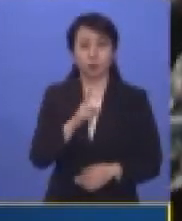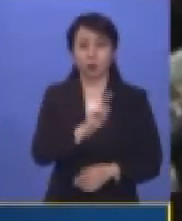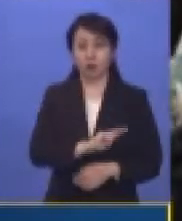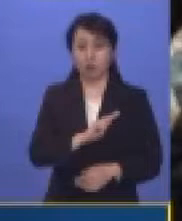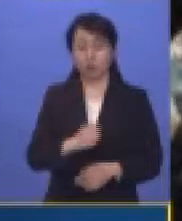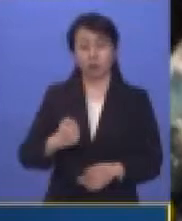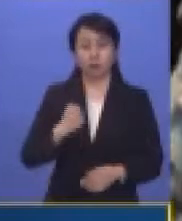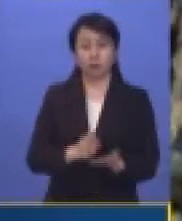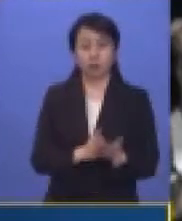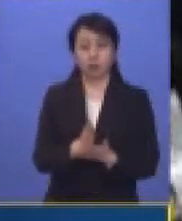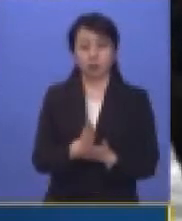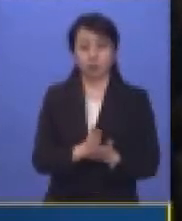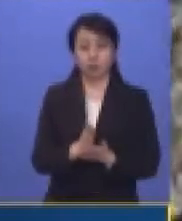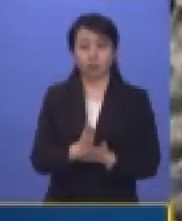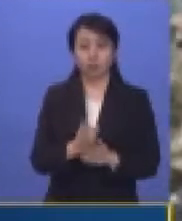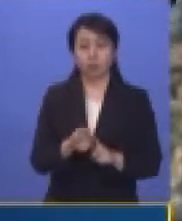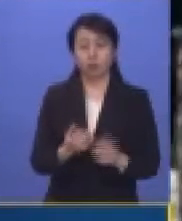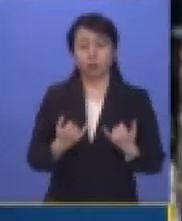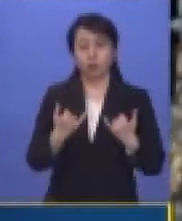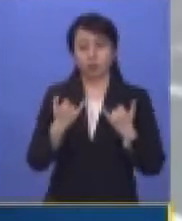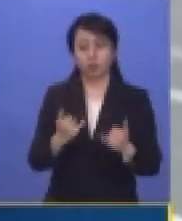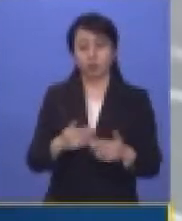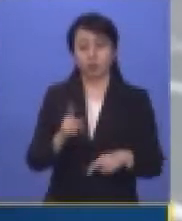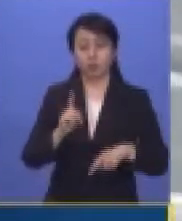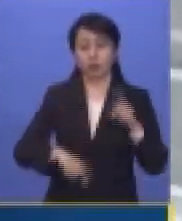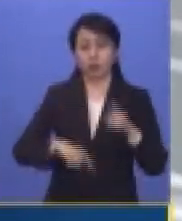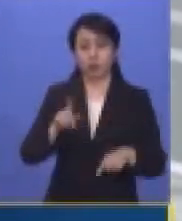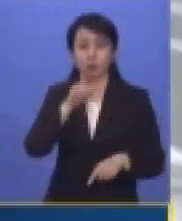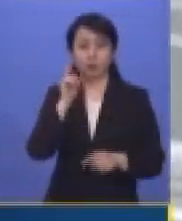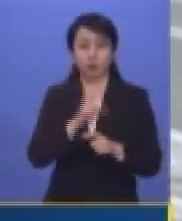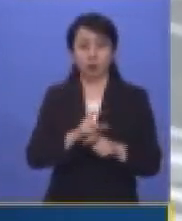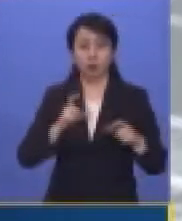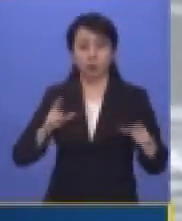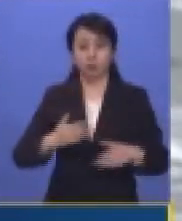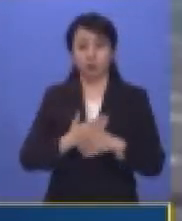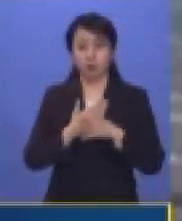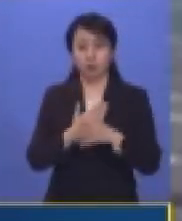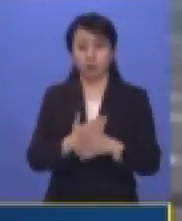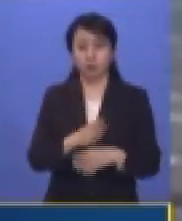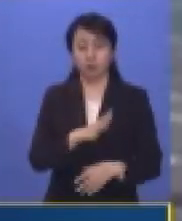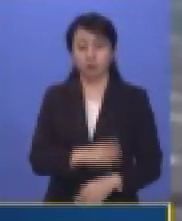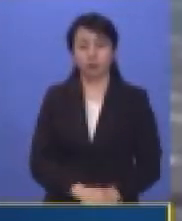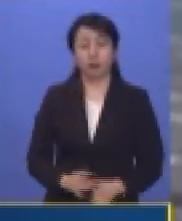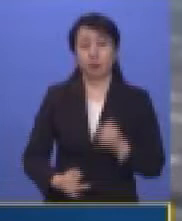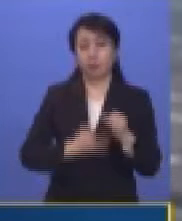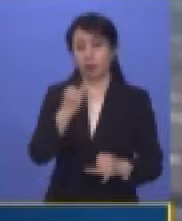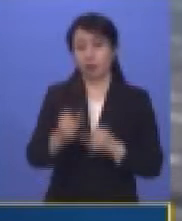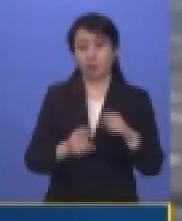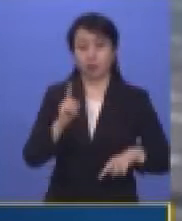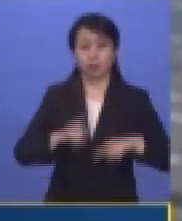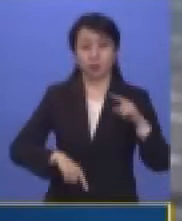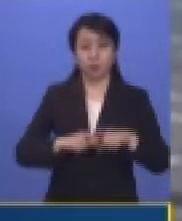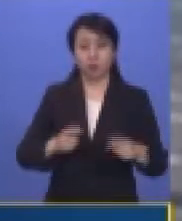работа военнослужащего респектабельна и уважаема. Близкие стремления молодого человека поддержали. Я поговорил с родными, принял